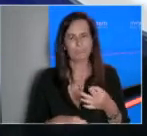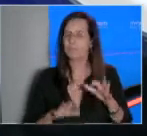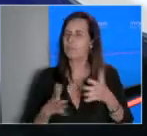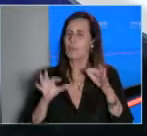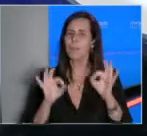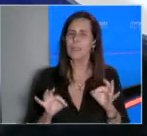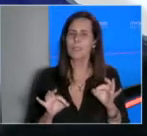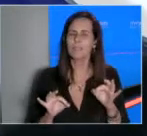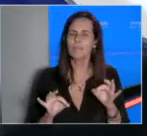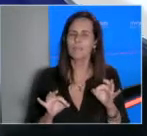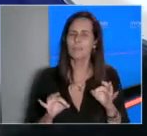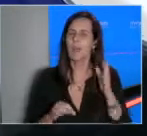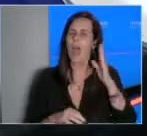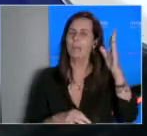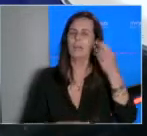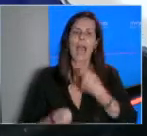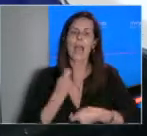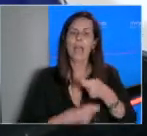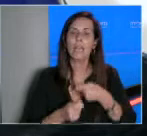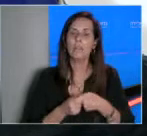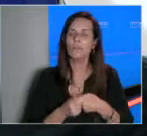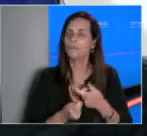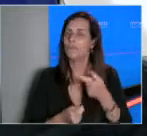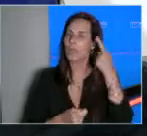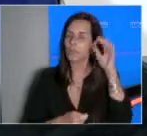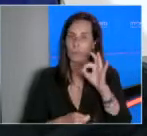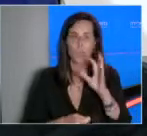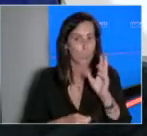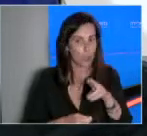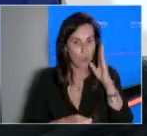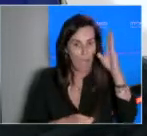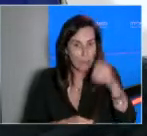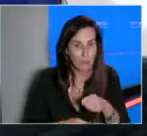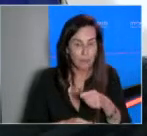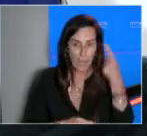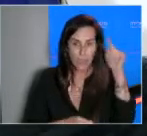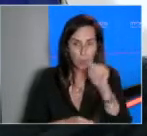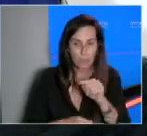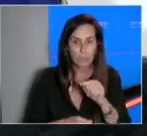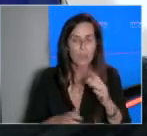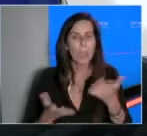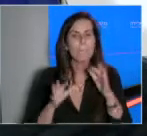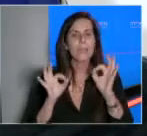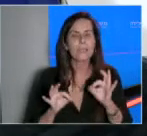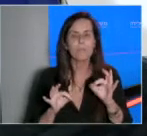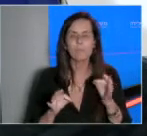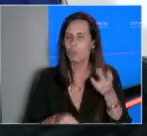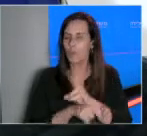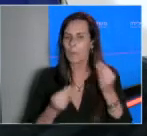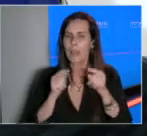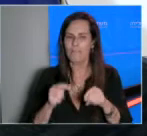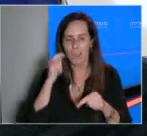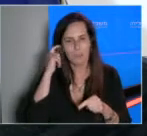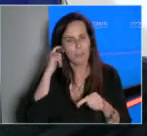מה בעצם העתיד הכלכלי של היזמות הזו? האם יש עתיד כלכלי ליזמות הזו, ואיך בעצם מתחזקים את הדבר